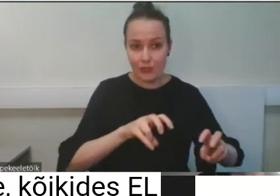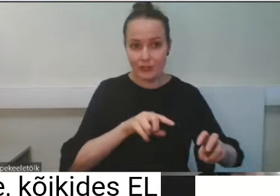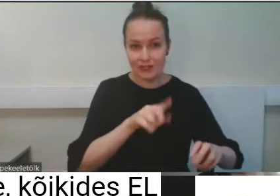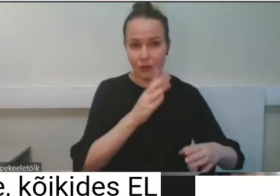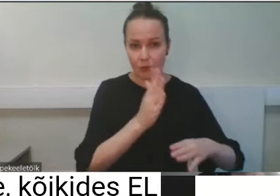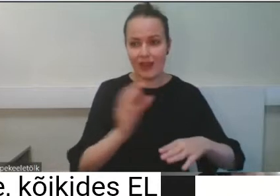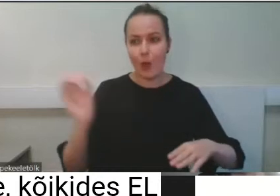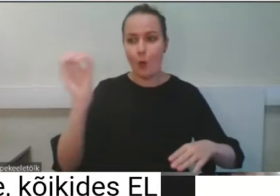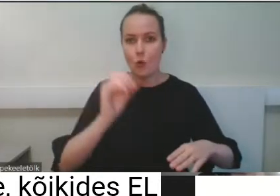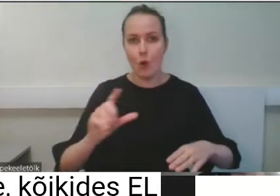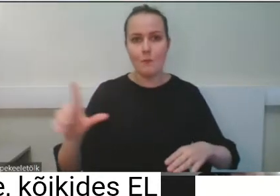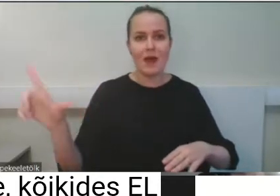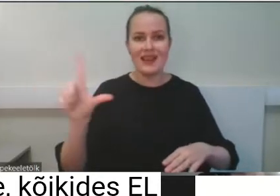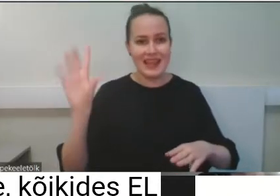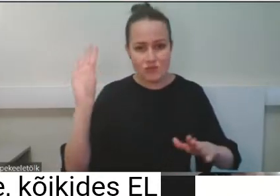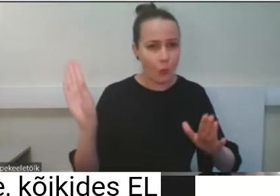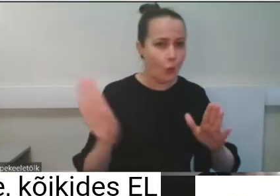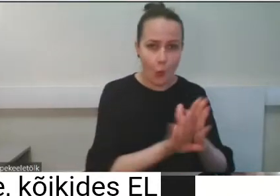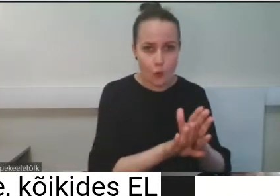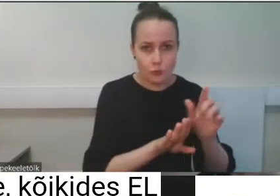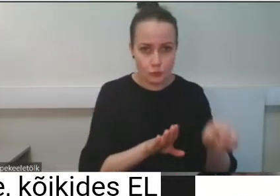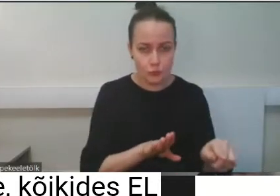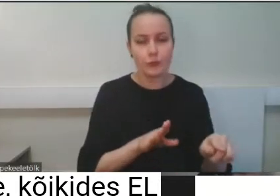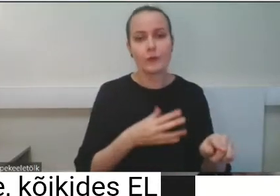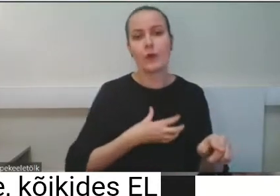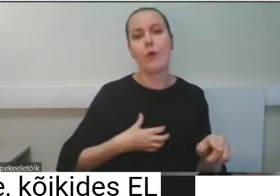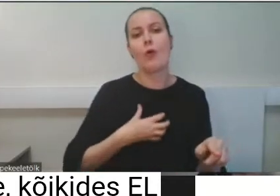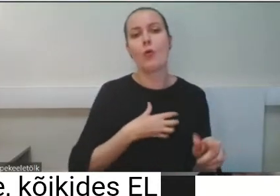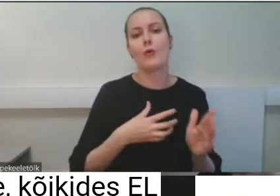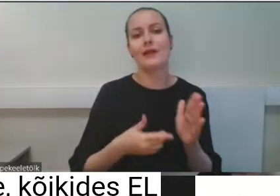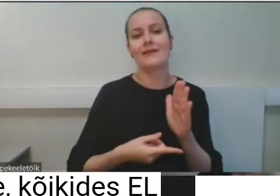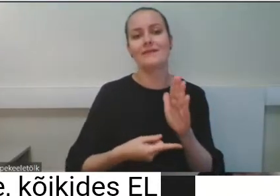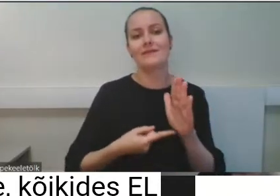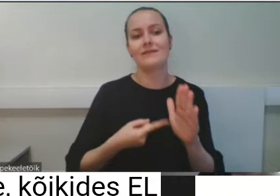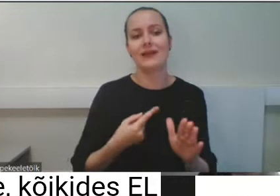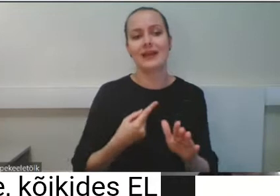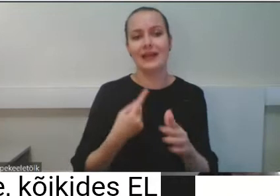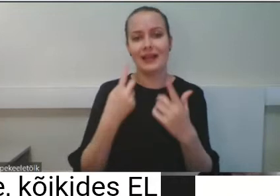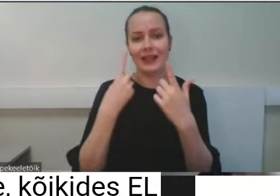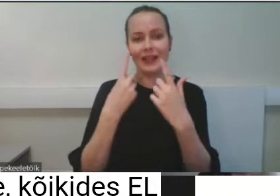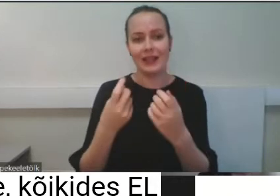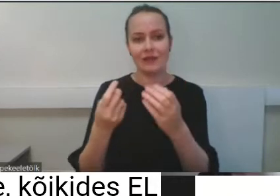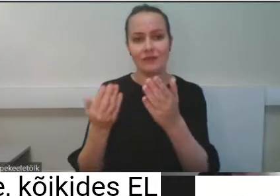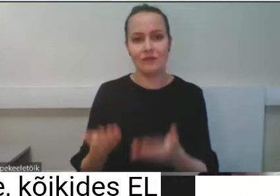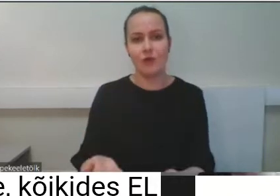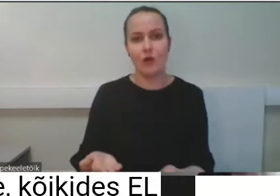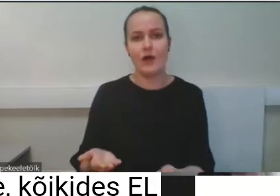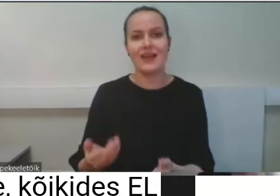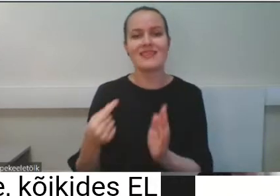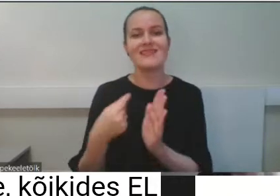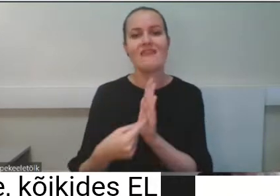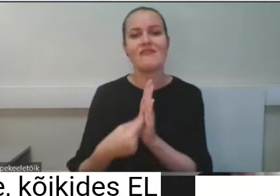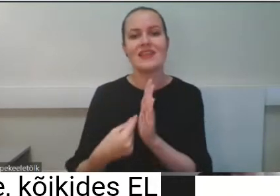Ja tehakse seda uuringut iga 10 aasta tagant ja praegu on just viimane uuring nüüd läbi viidud,